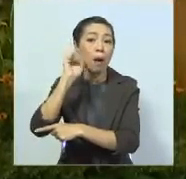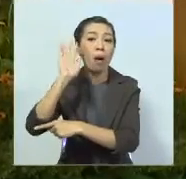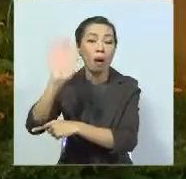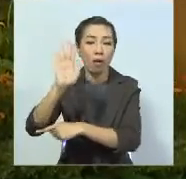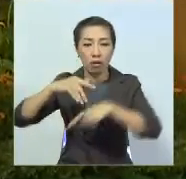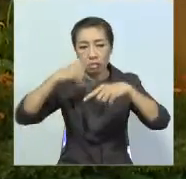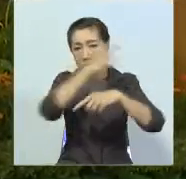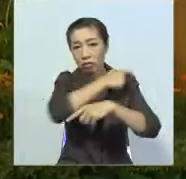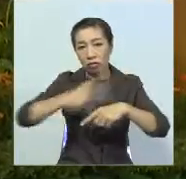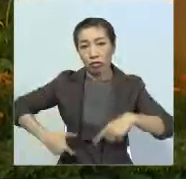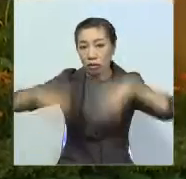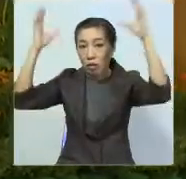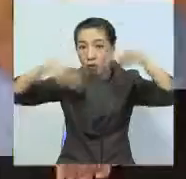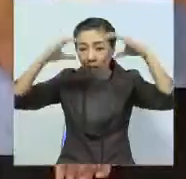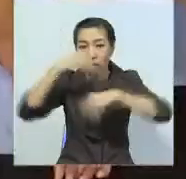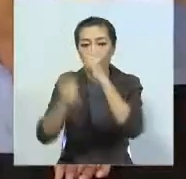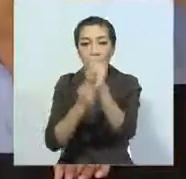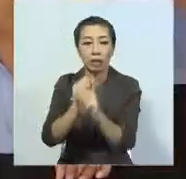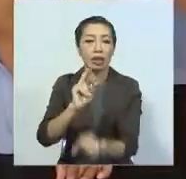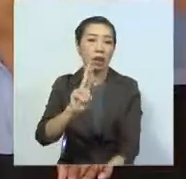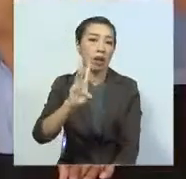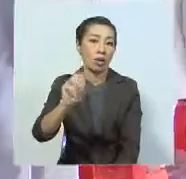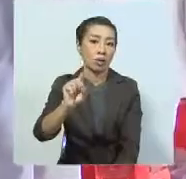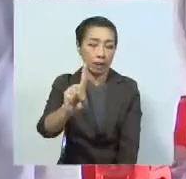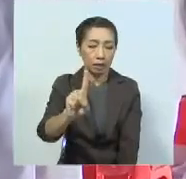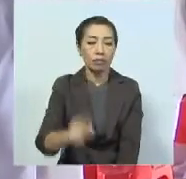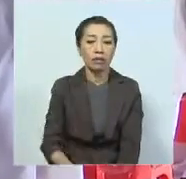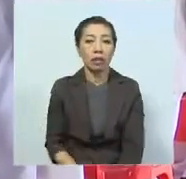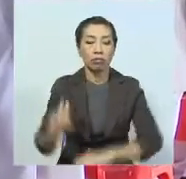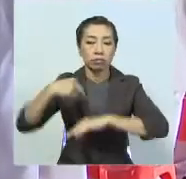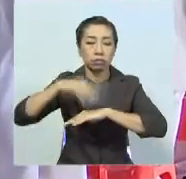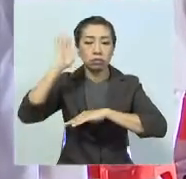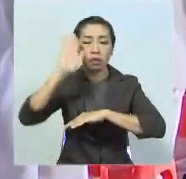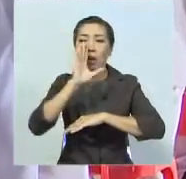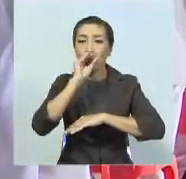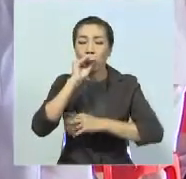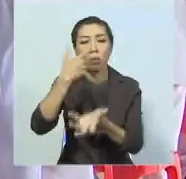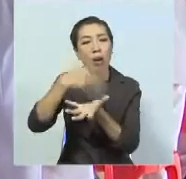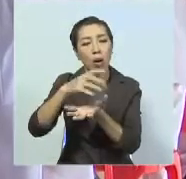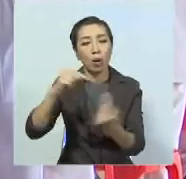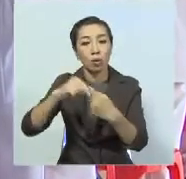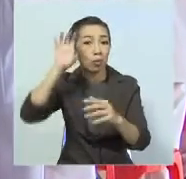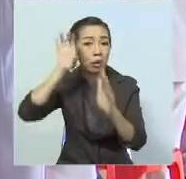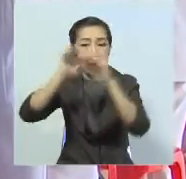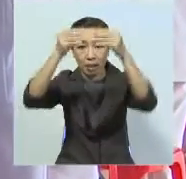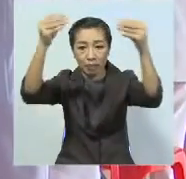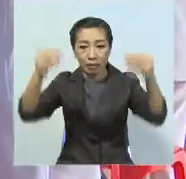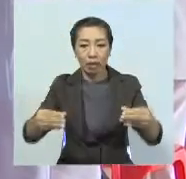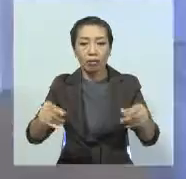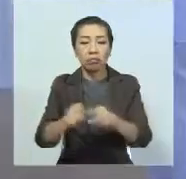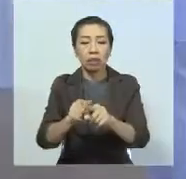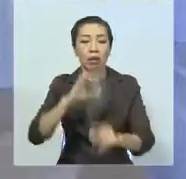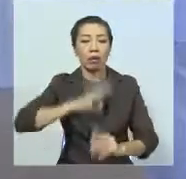แห่งฝนหลวงประจำปี2561พร้อมกล่าวคำสำนึกในพระมหากรุณาธิคุณต่อหน้าพระบรมฉายา